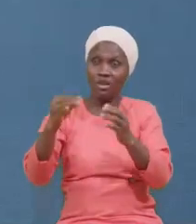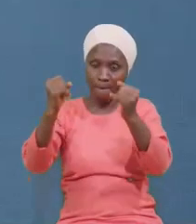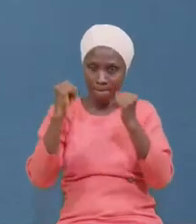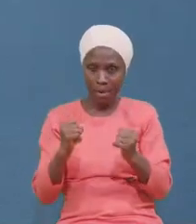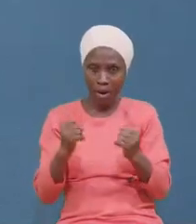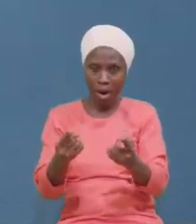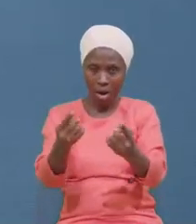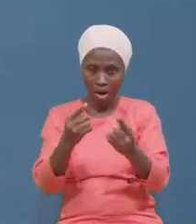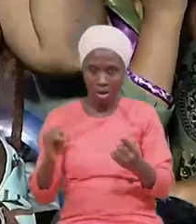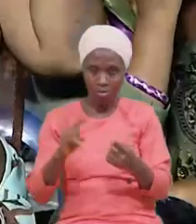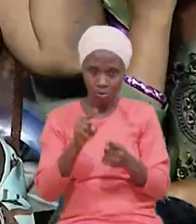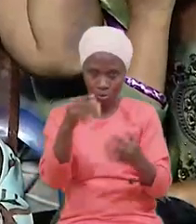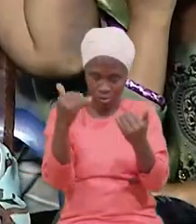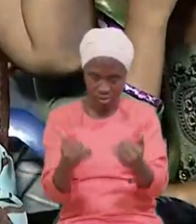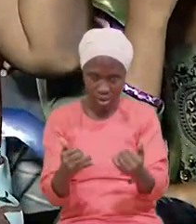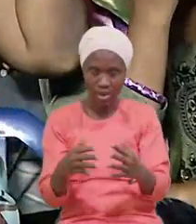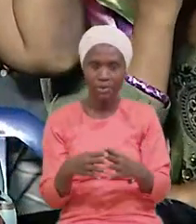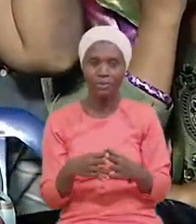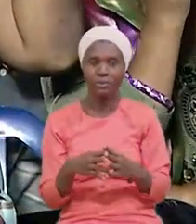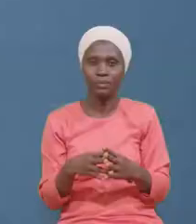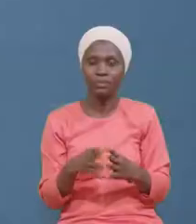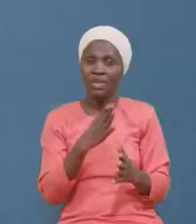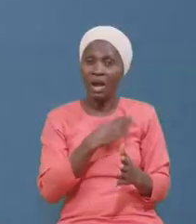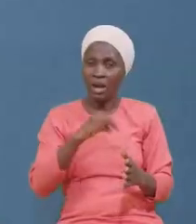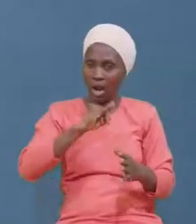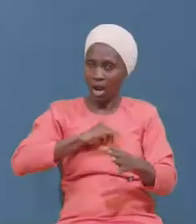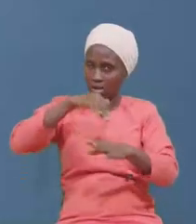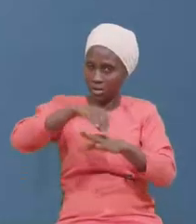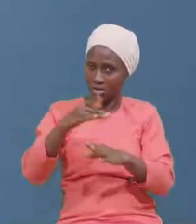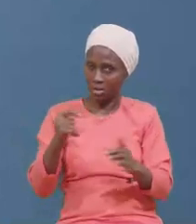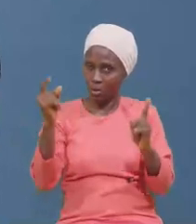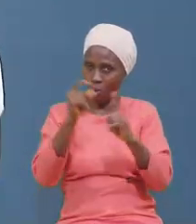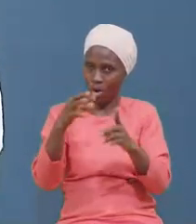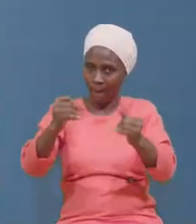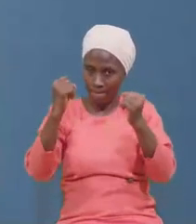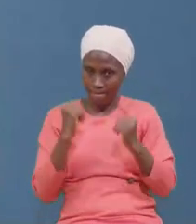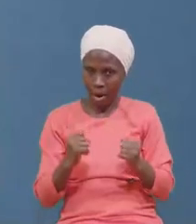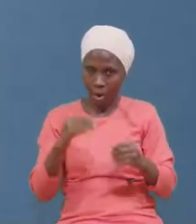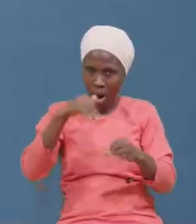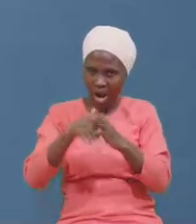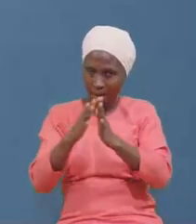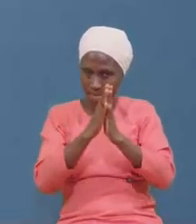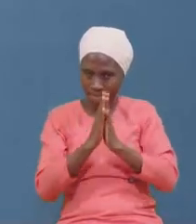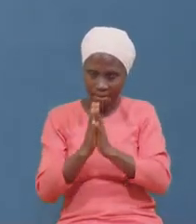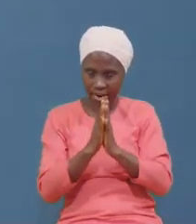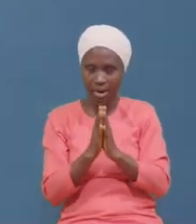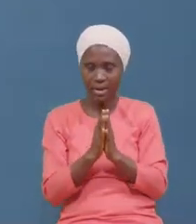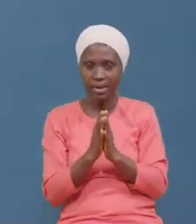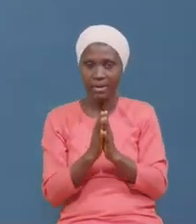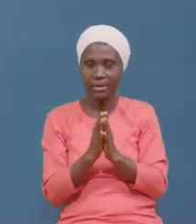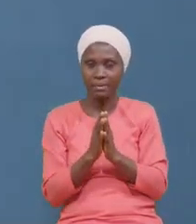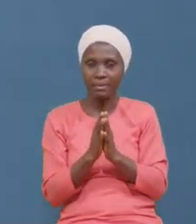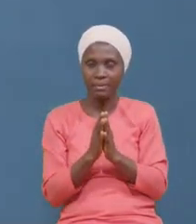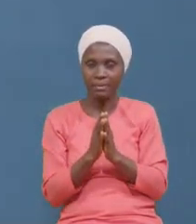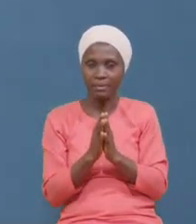now. శక్తిగల వాక్కు మీ మీదకి వస్తుంది. And I send the word of power in prayer. Nenu prarthanato shakti gala